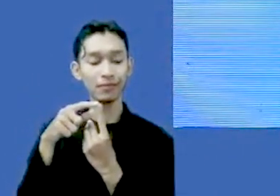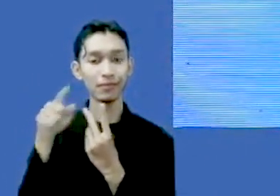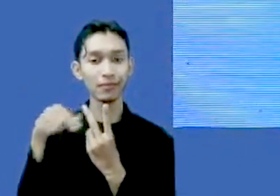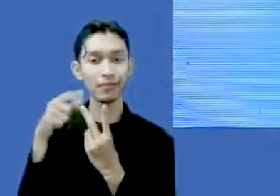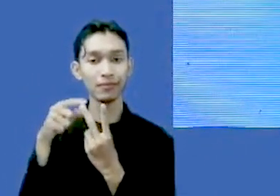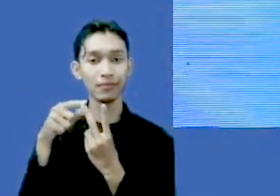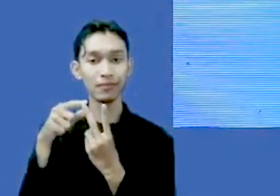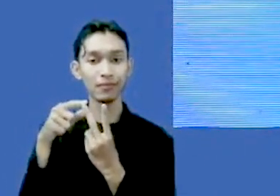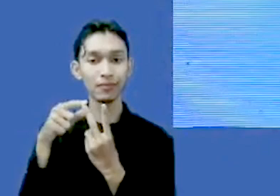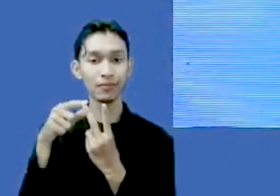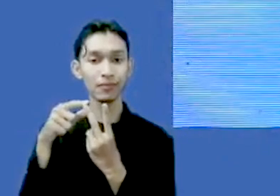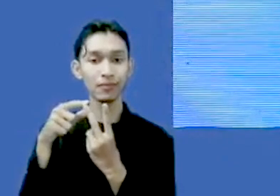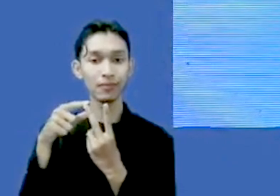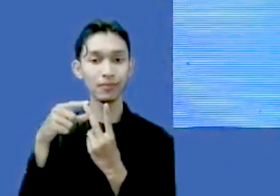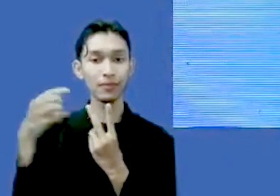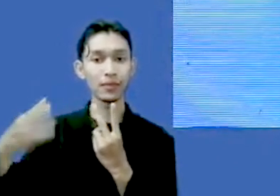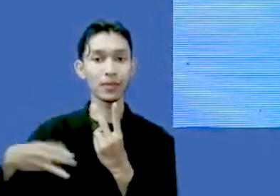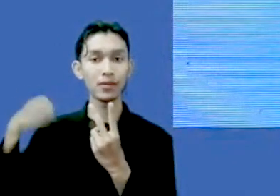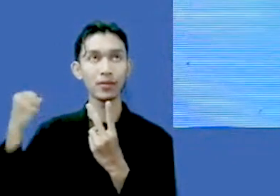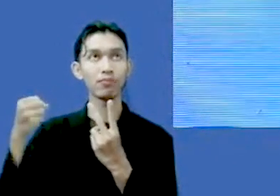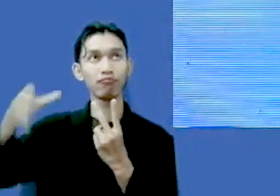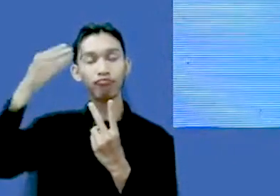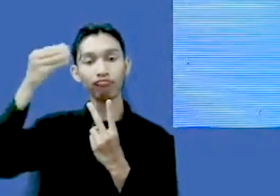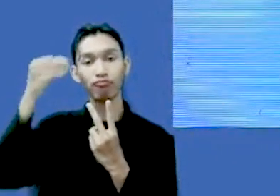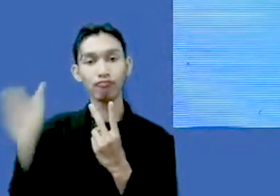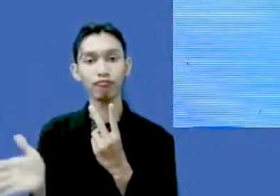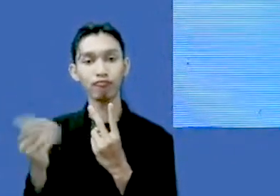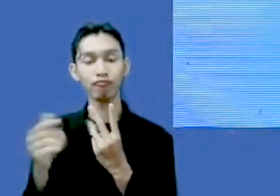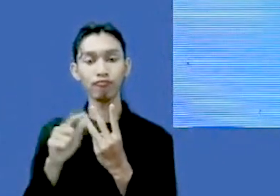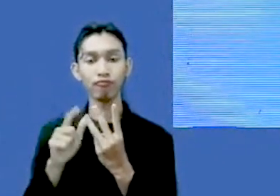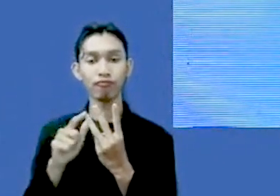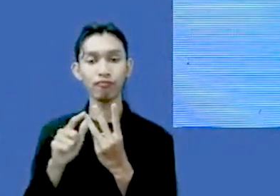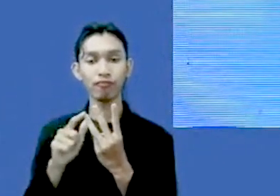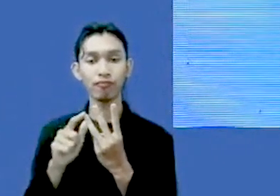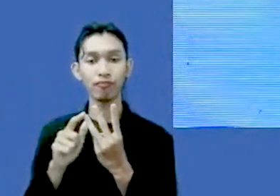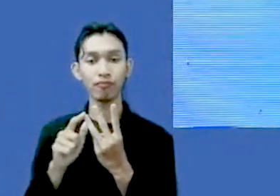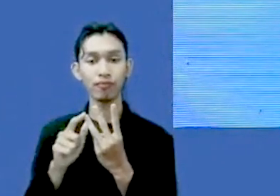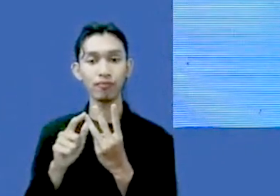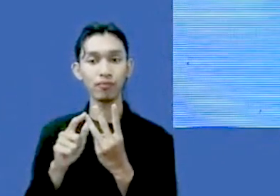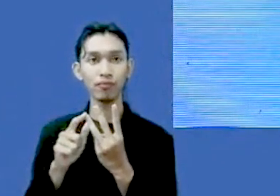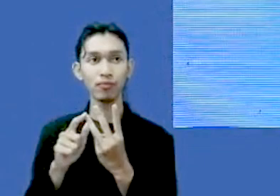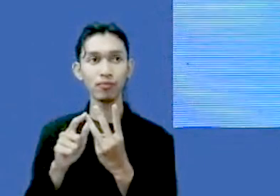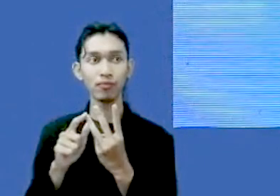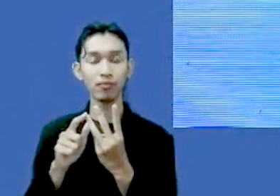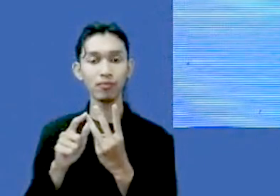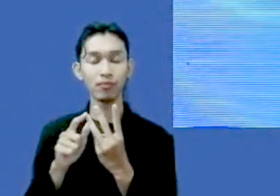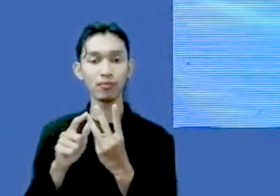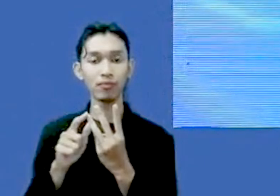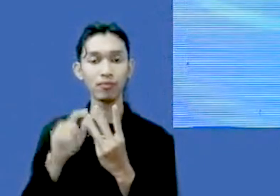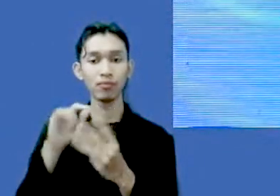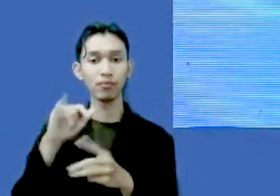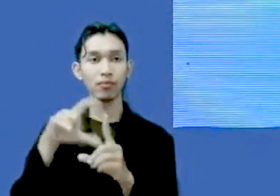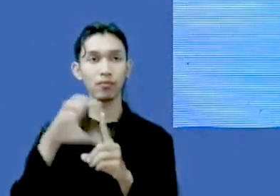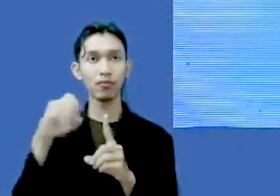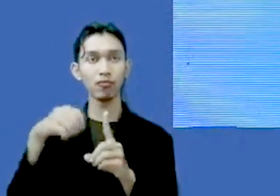adalah empowerment dan yang ketiga adalah Jobs Hai logikanya